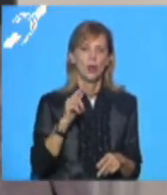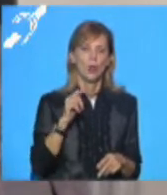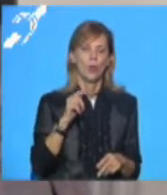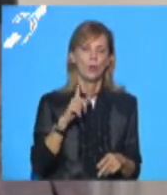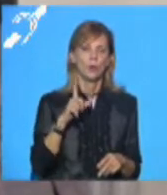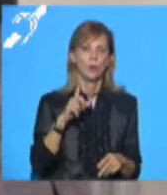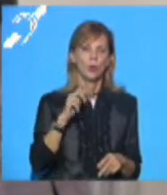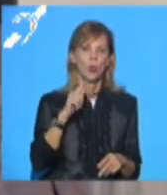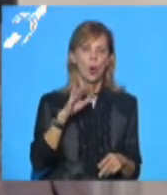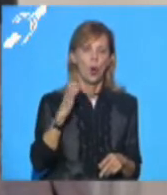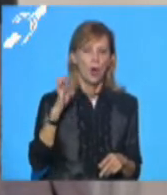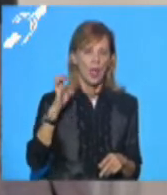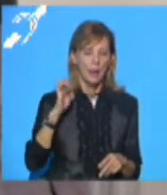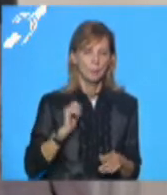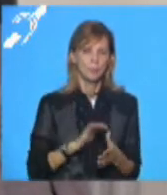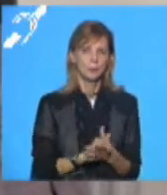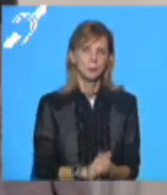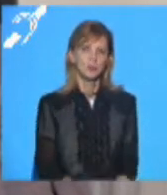și cu elevi.